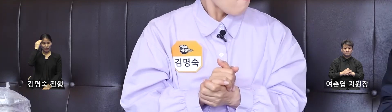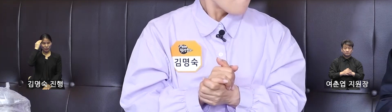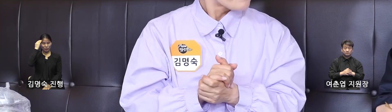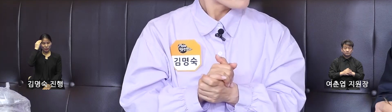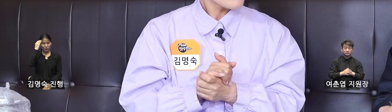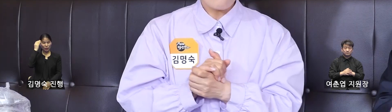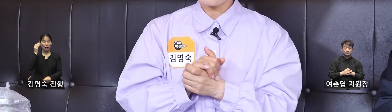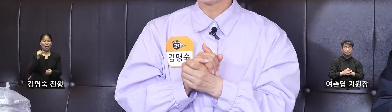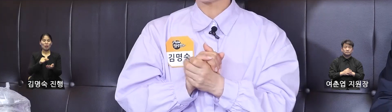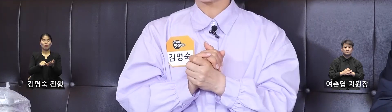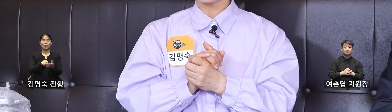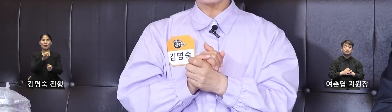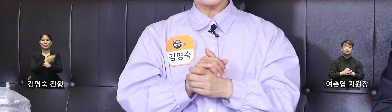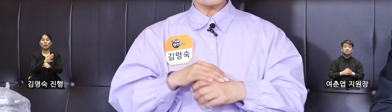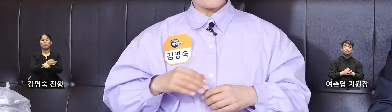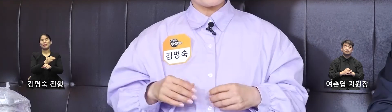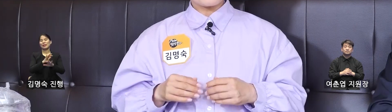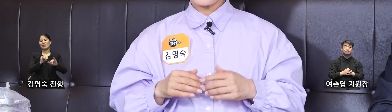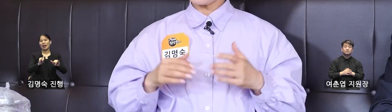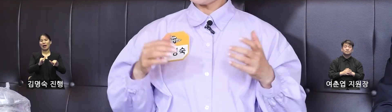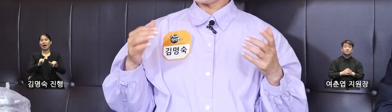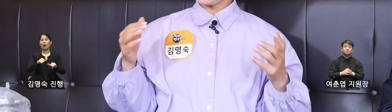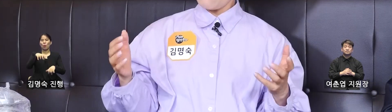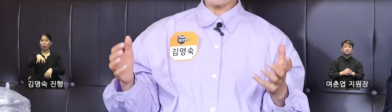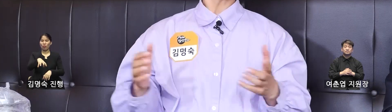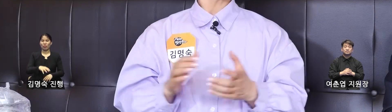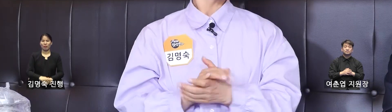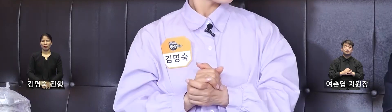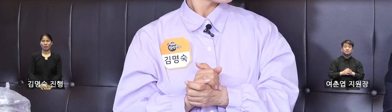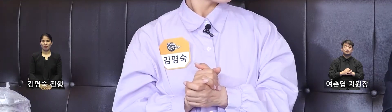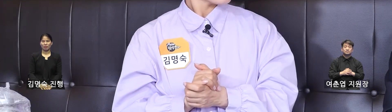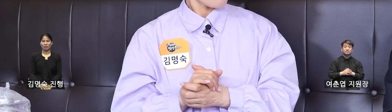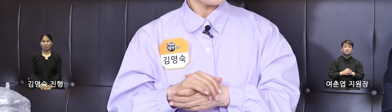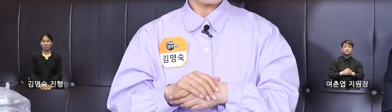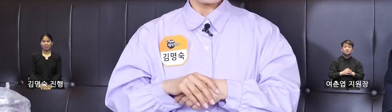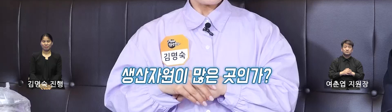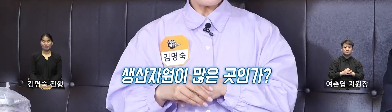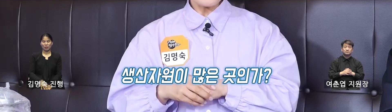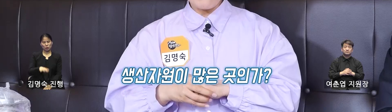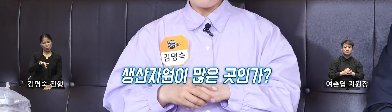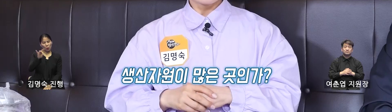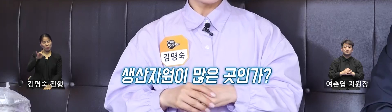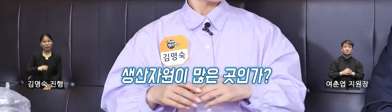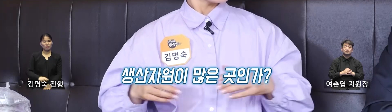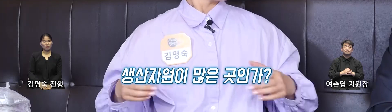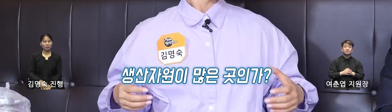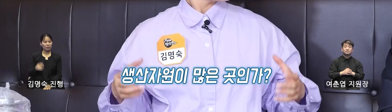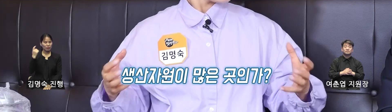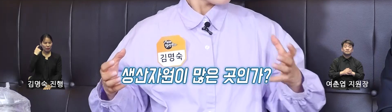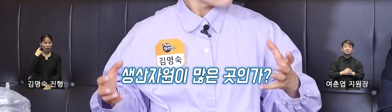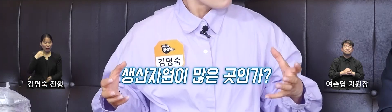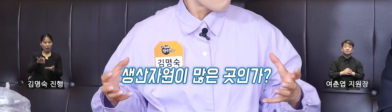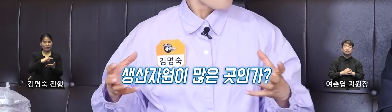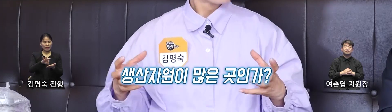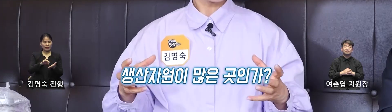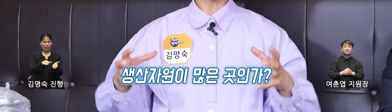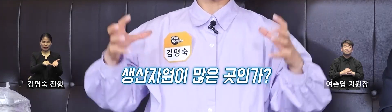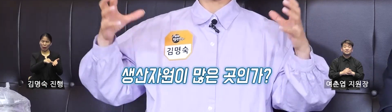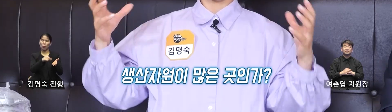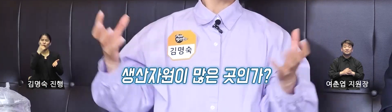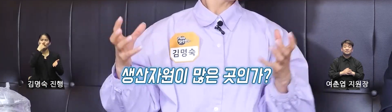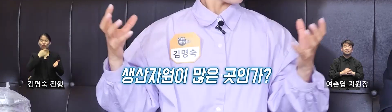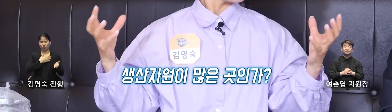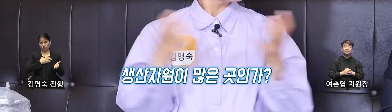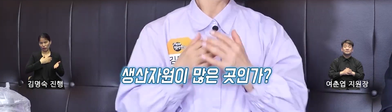한국소비자원. 네. 저 맨 처음에 소비자원이라고 그래가지고 어떤 생산자원,